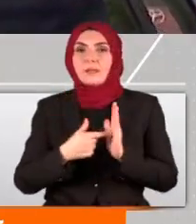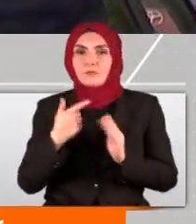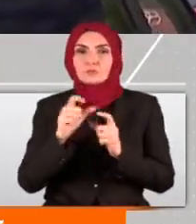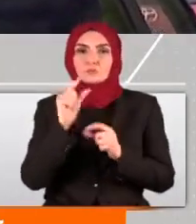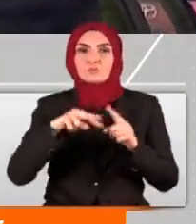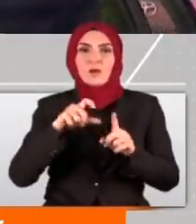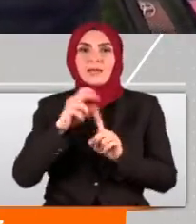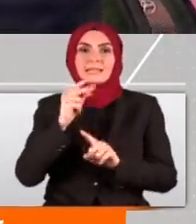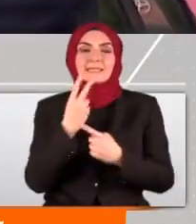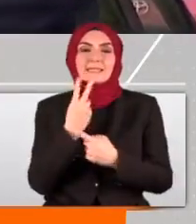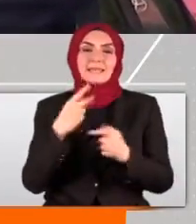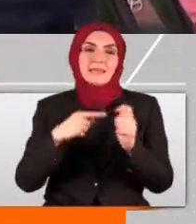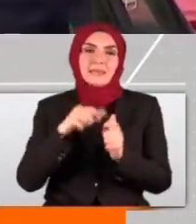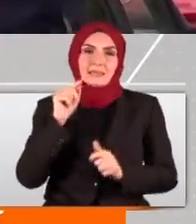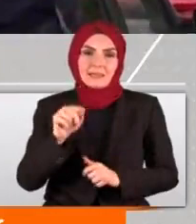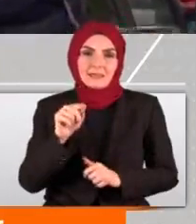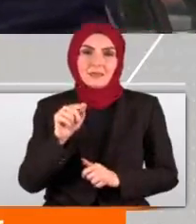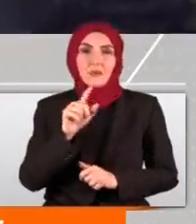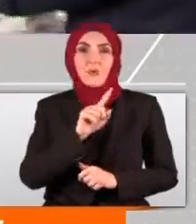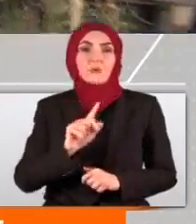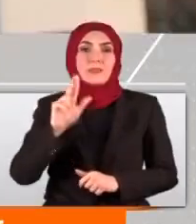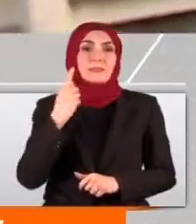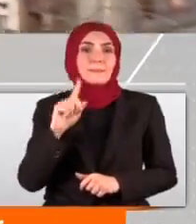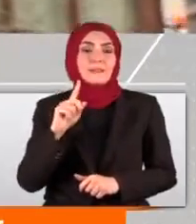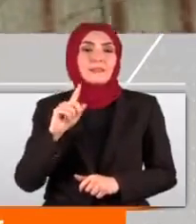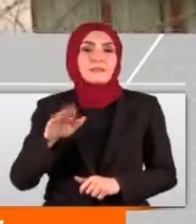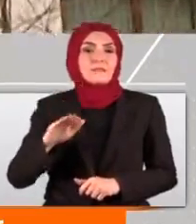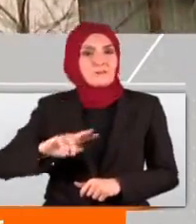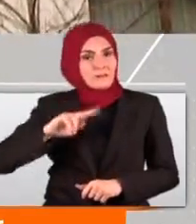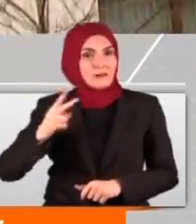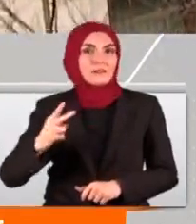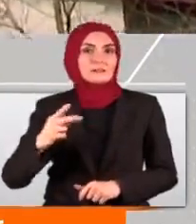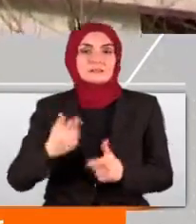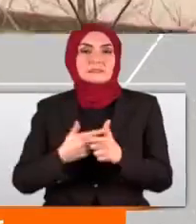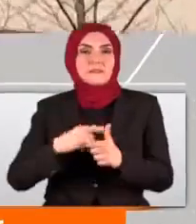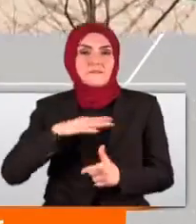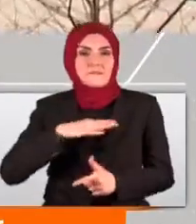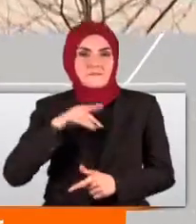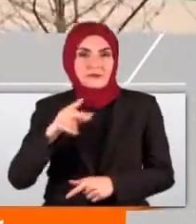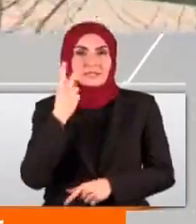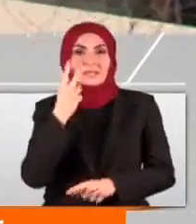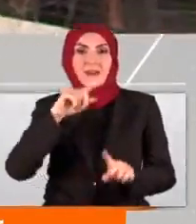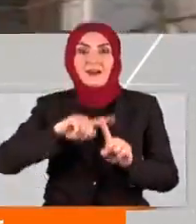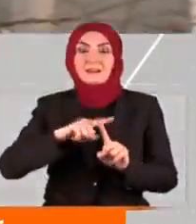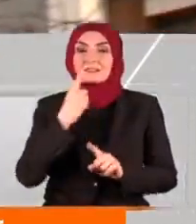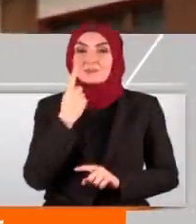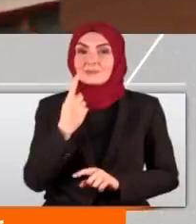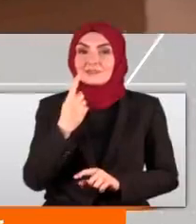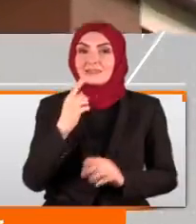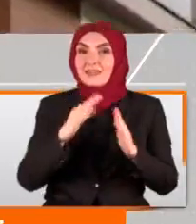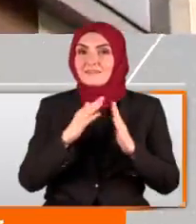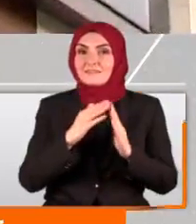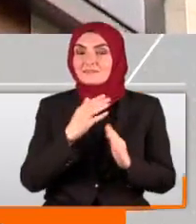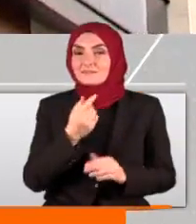liradan başlıyor, 17 bin liraya kadar çıkıyor. 2+1 evlerin kirası ise 6 bin lirayla 15 bin lira arasında değişiklik